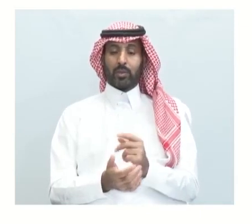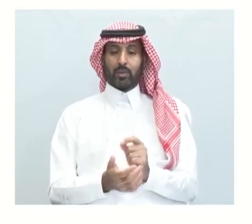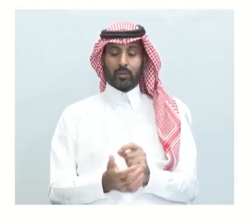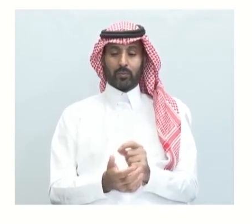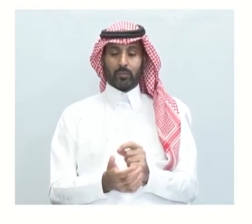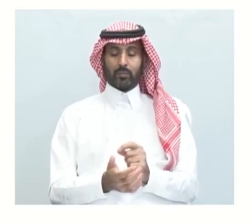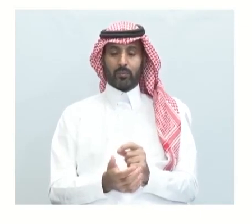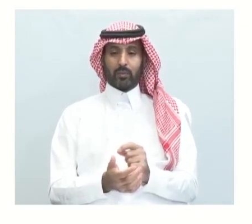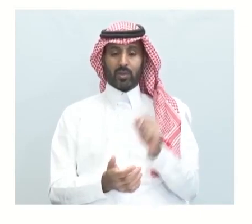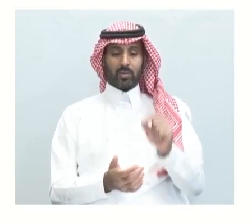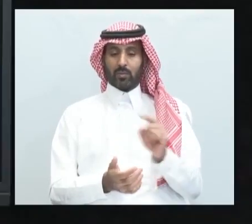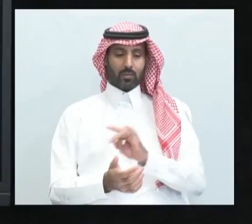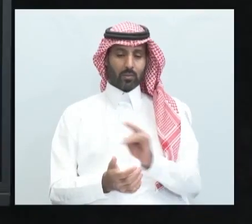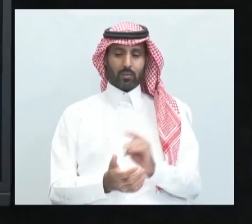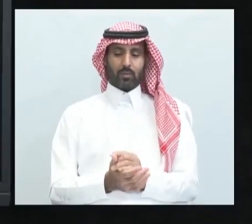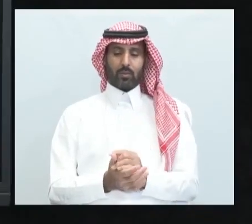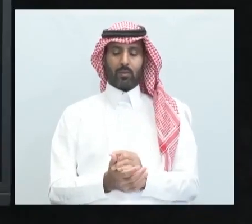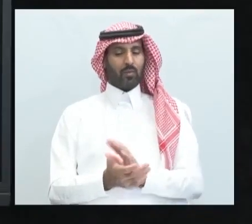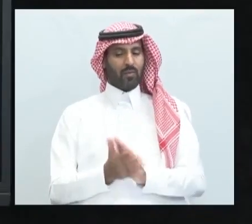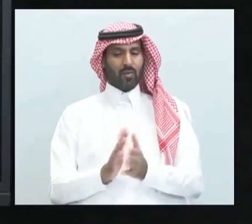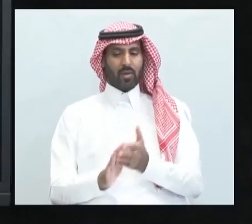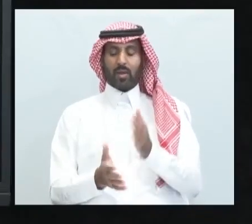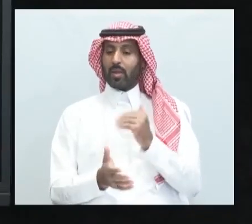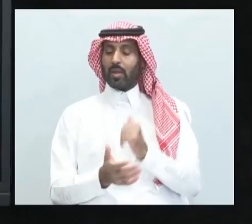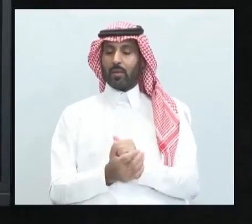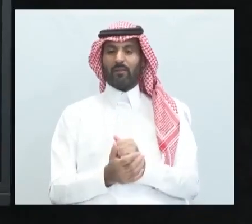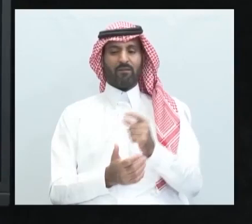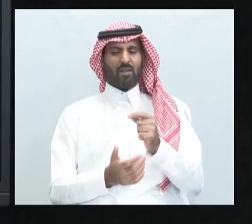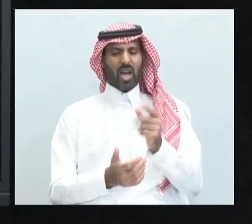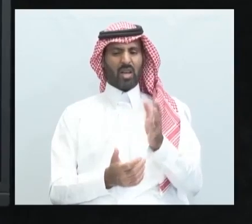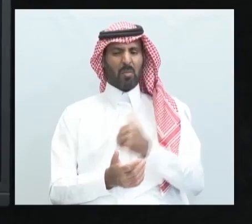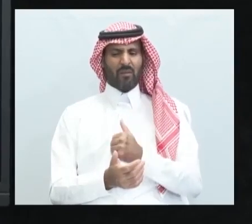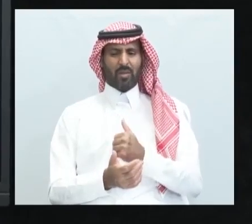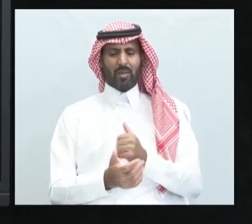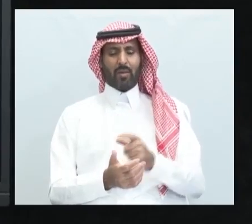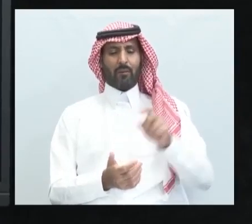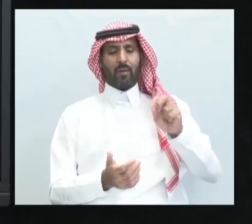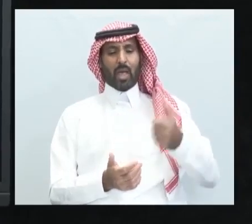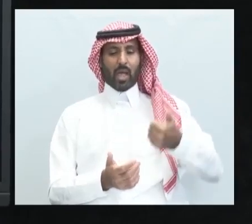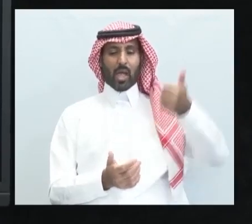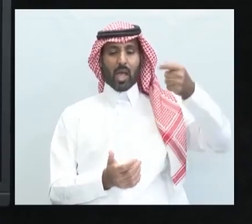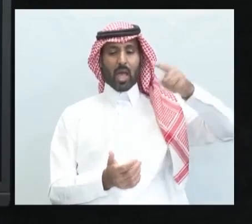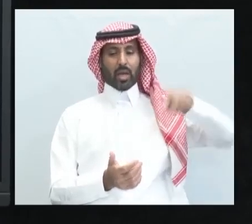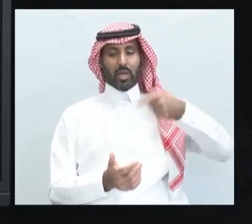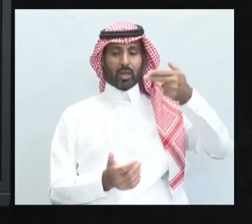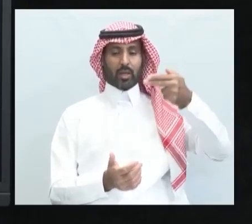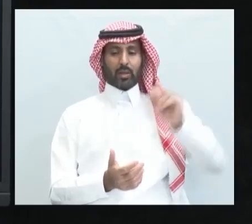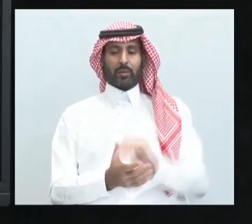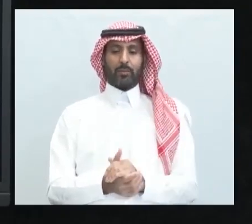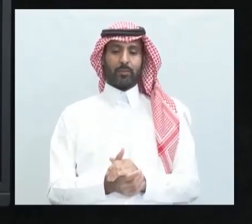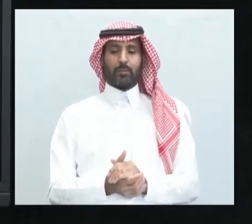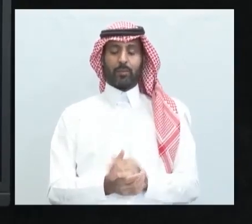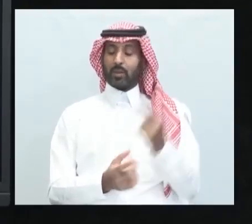اذا لا نستخدم الصفر هنا ولكن نستخدم النل قيمه فارغه لان الصفر يعتبر قد يكون